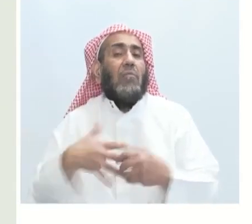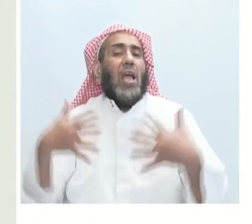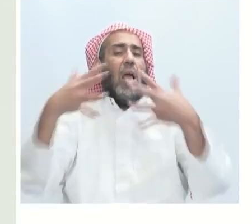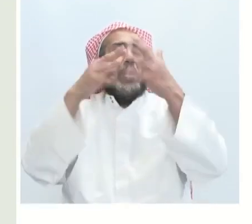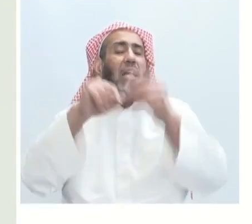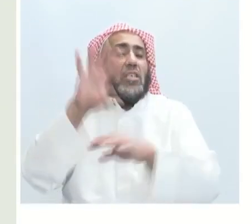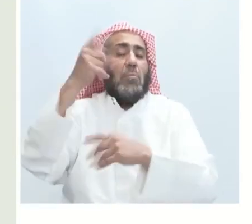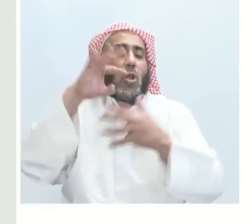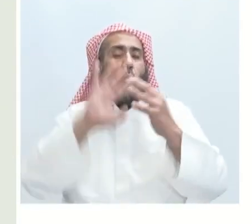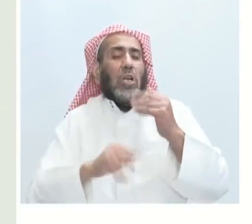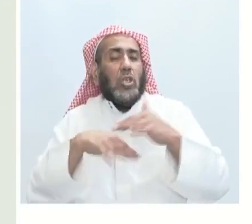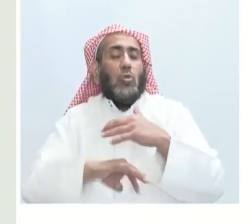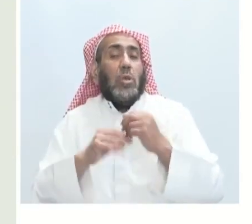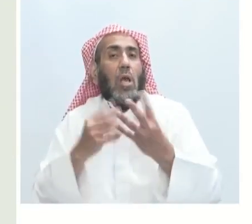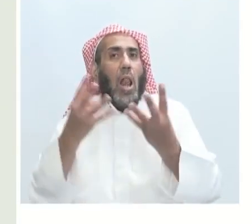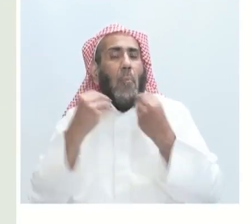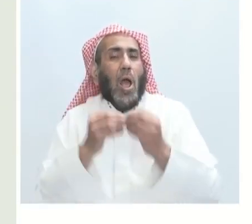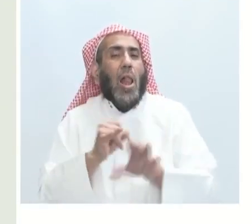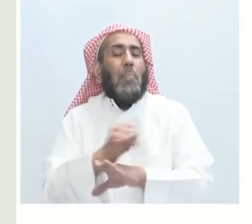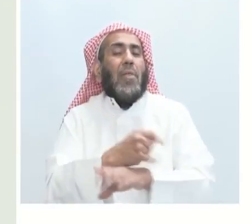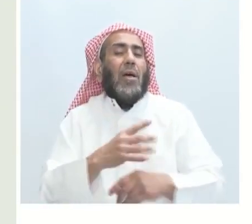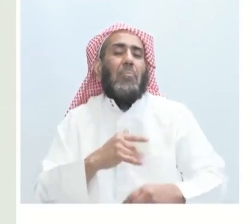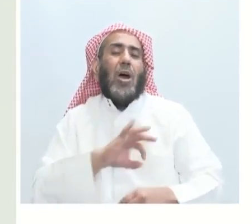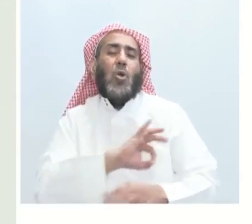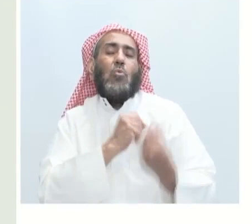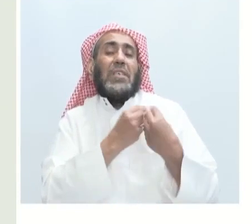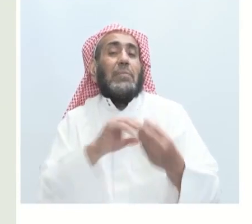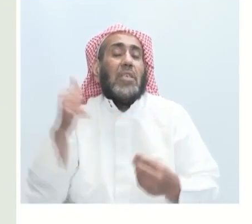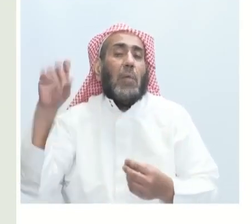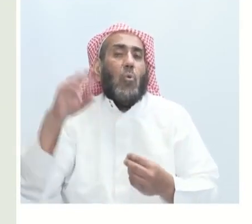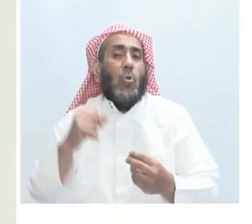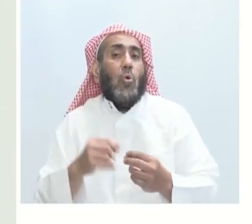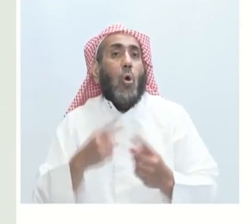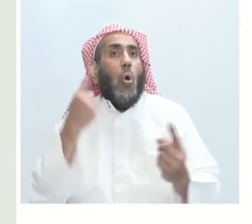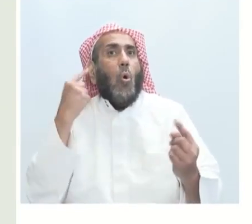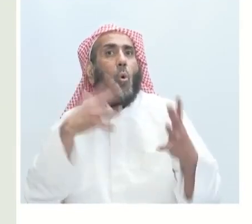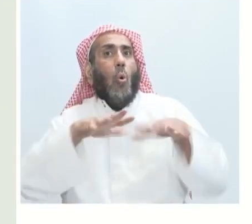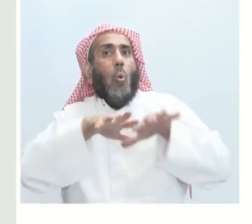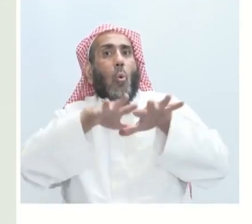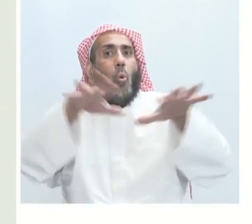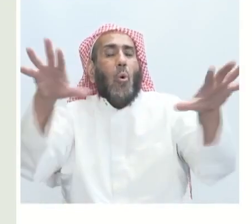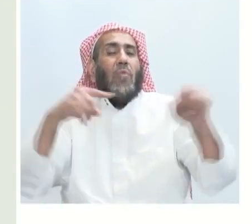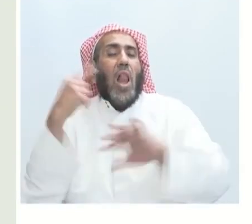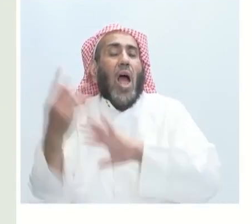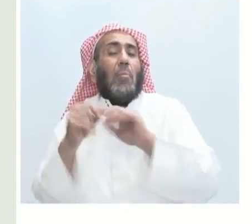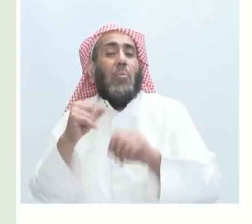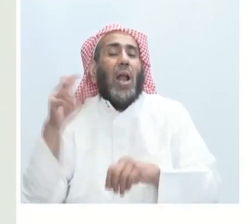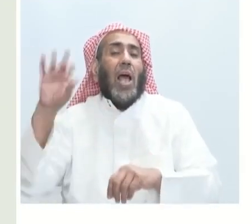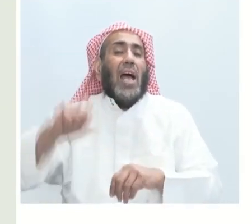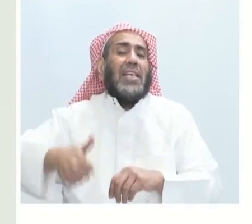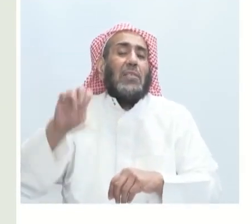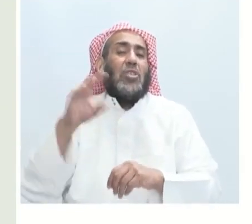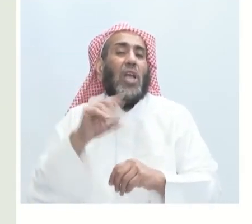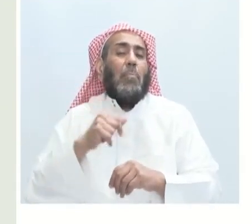والجنوبيه الذين استلهموا المذهب الرومانسي وكان ل مدرسه ابوللو صدى في شعراء العالم العربي ومنهم ابو القاسم